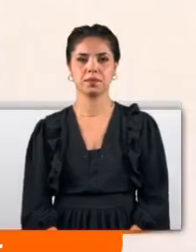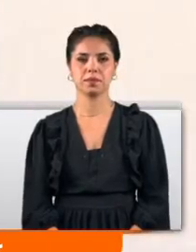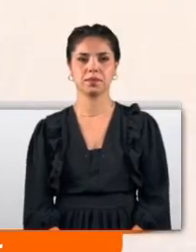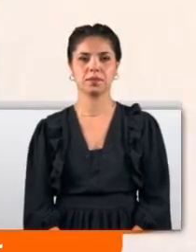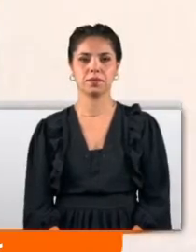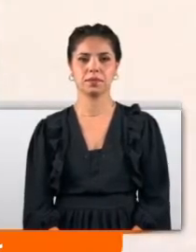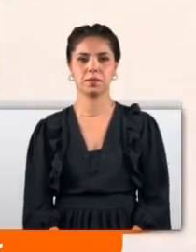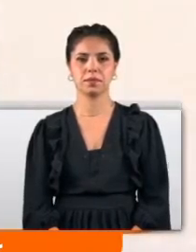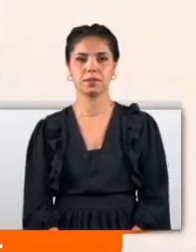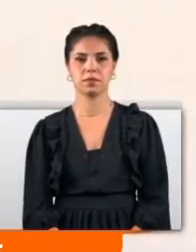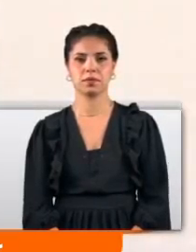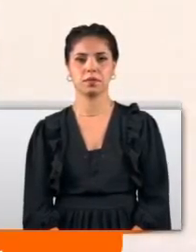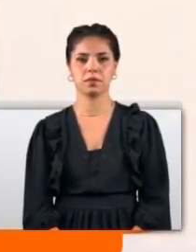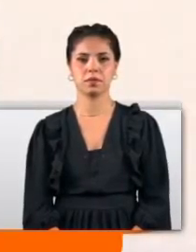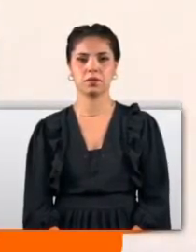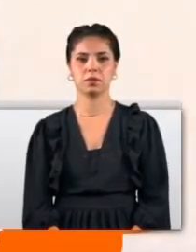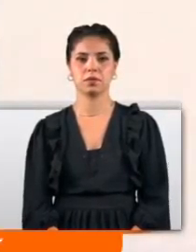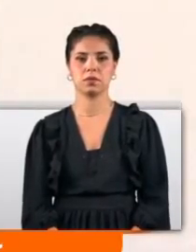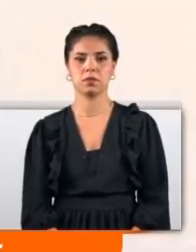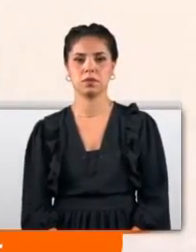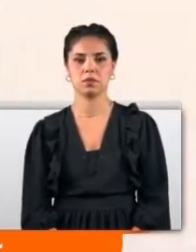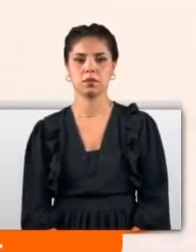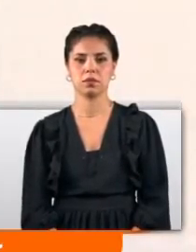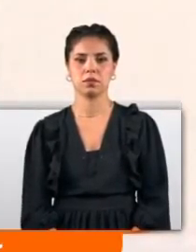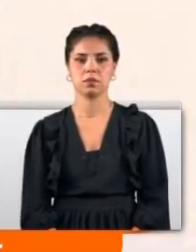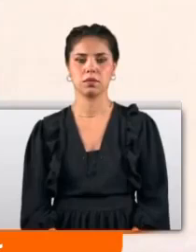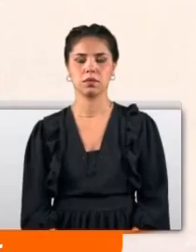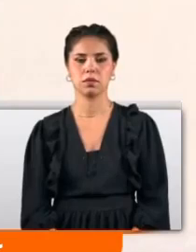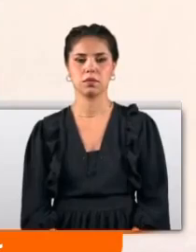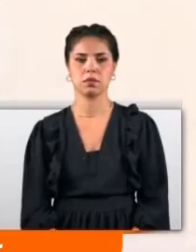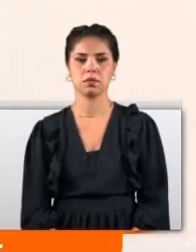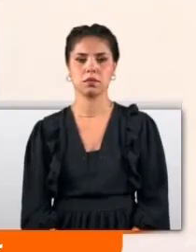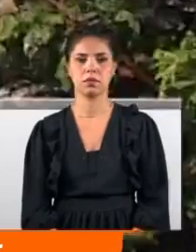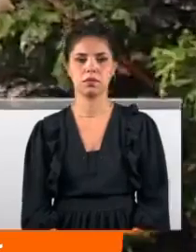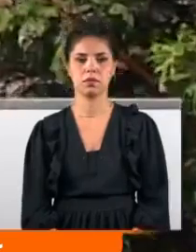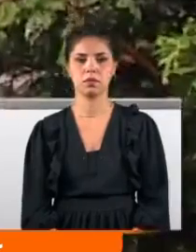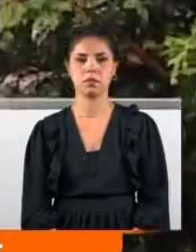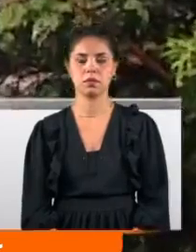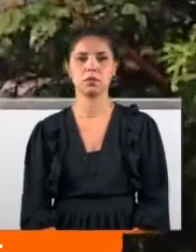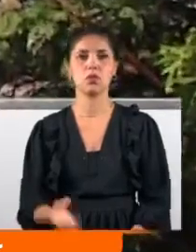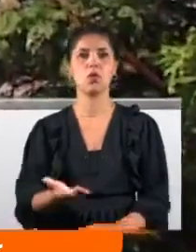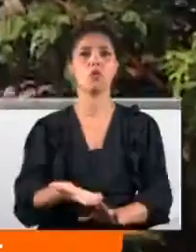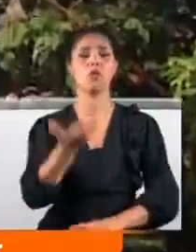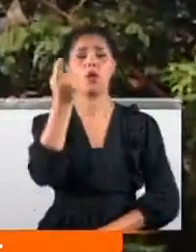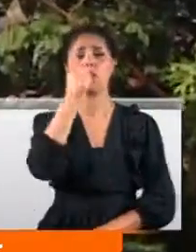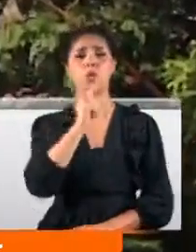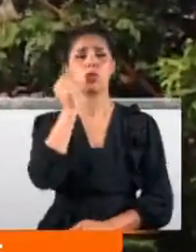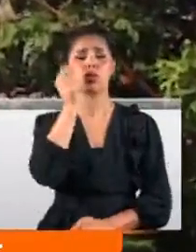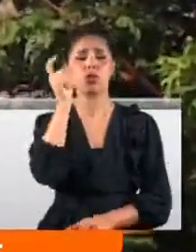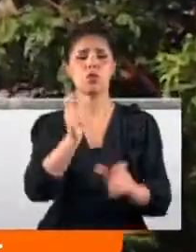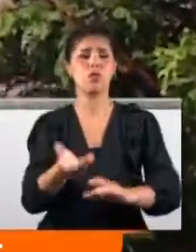Ben bir cihaz ürettim. Gerçekten bir cihaz ürettim. Ben dolandırmadım, dolandırıldım. Çok fazla yüzün üstünde mağdur